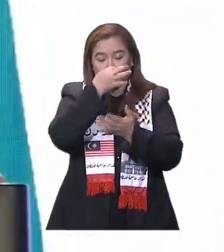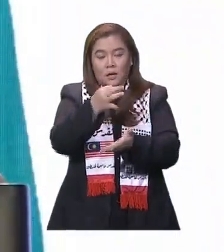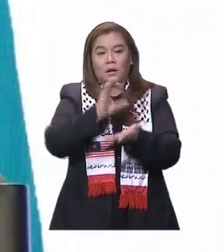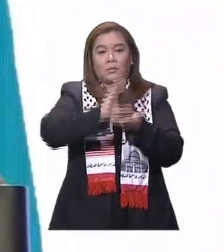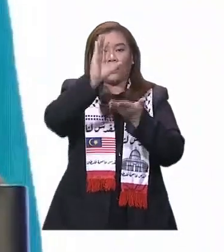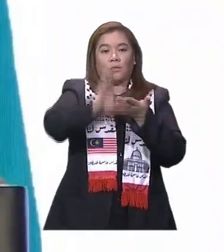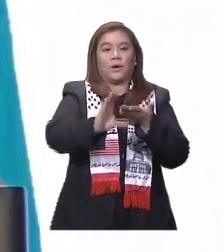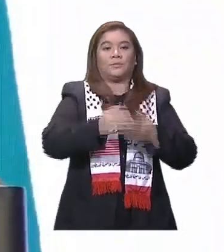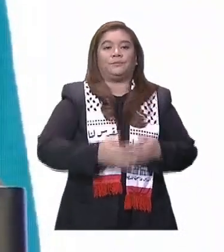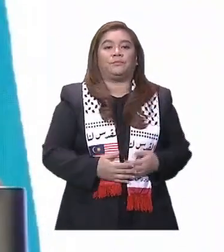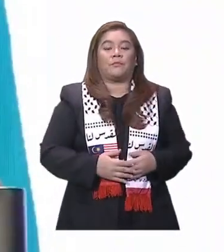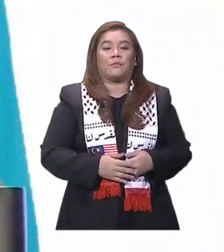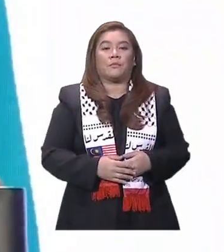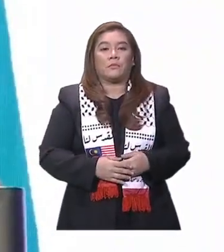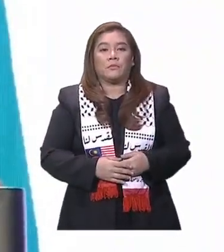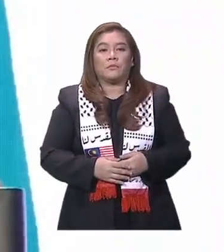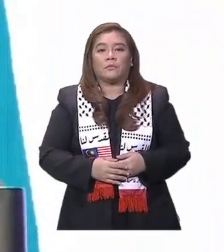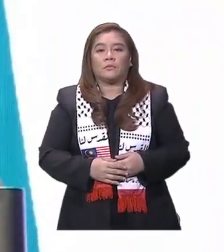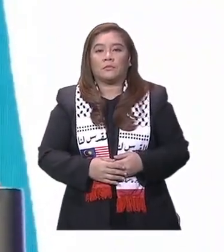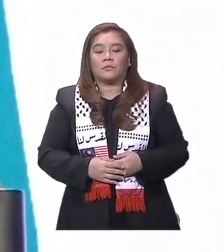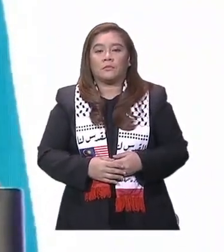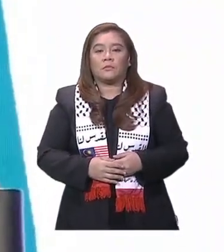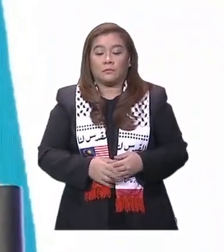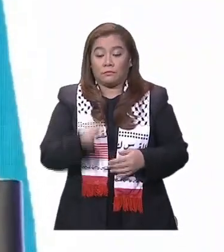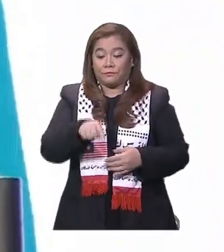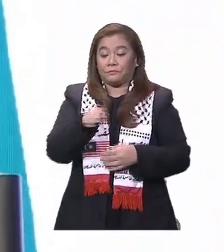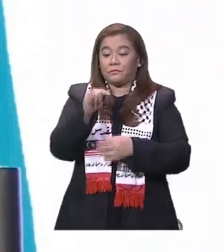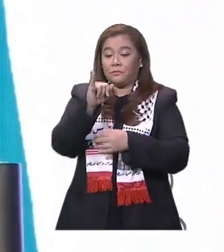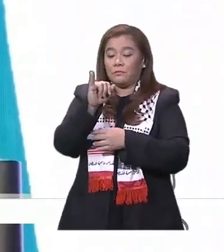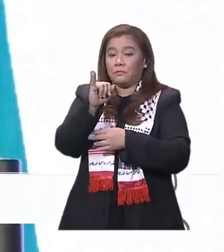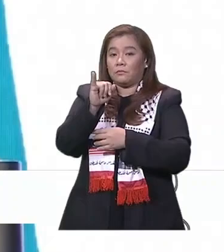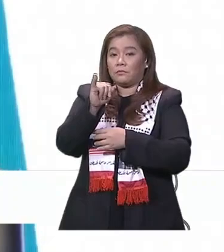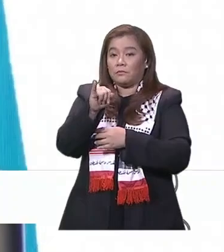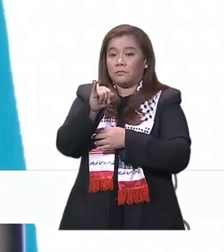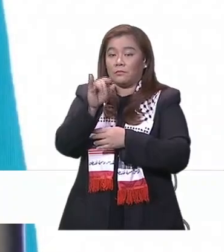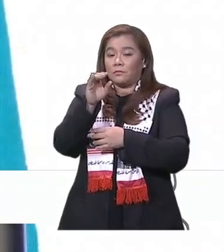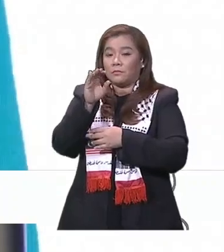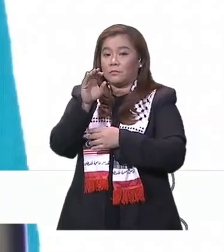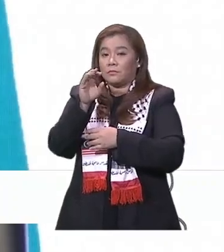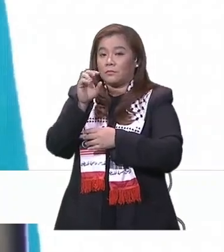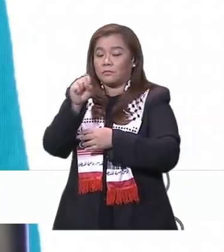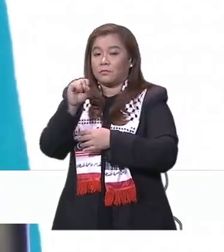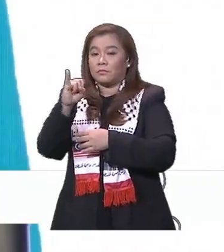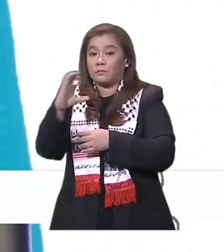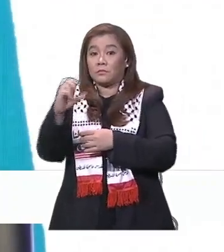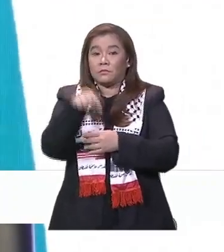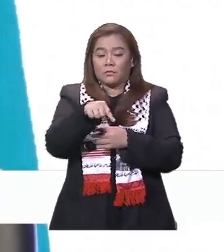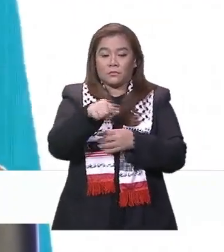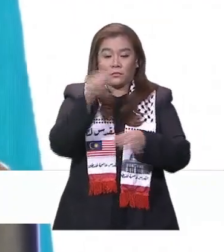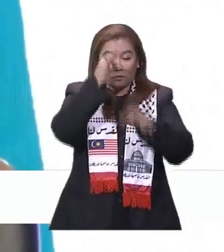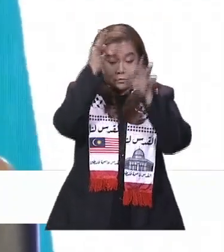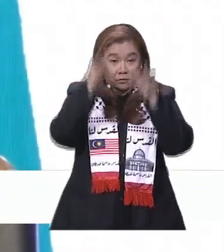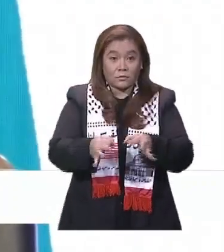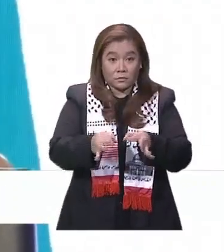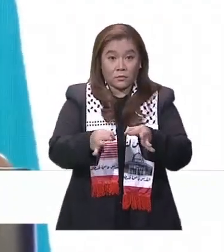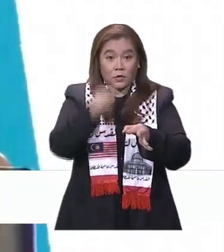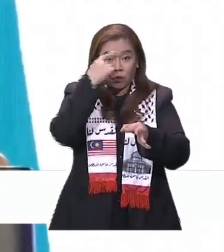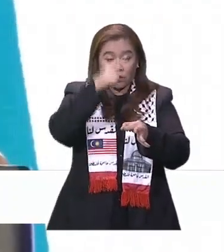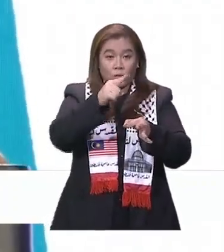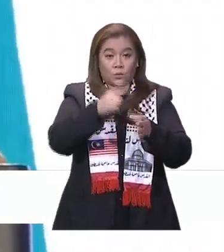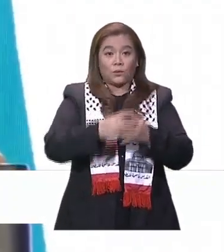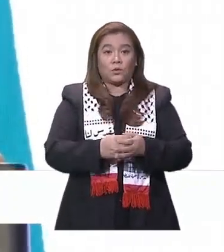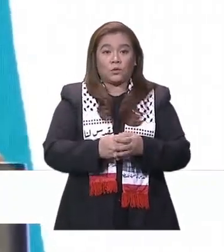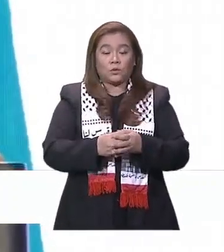I would say, look, Infineon have decided, surely for good